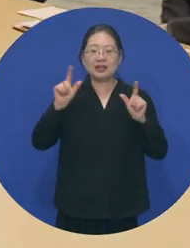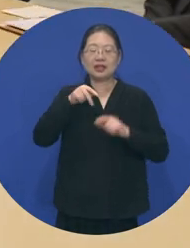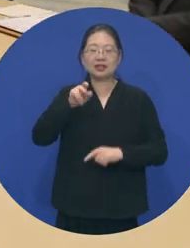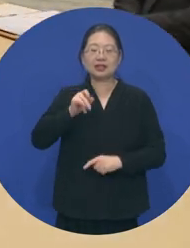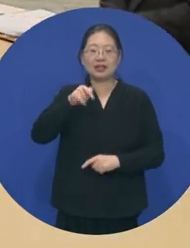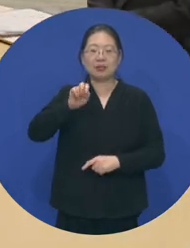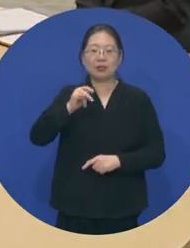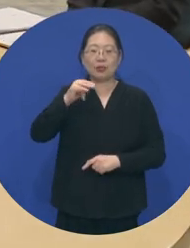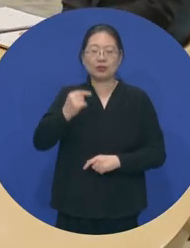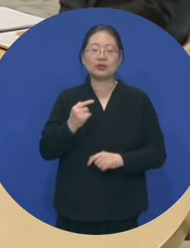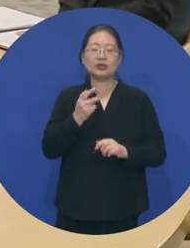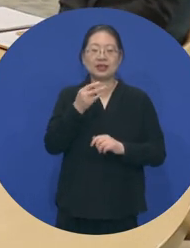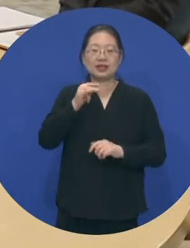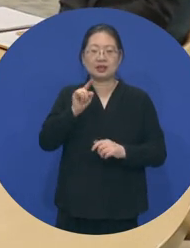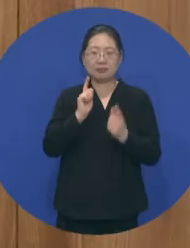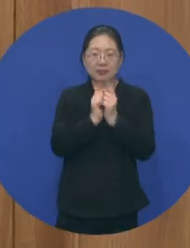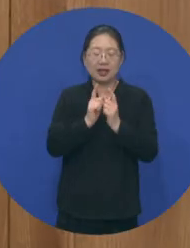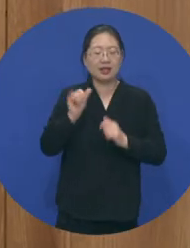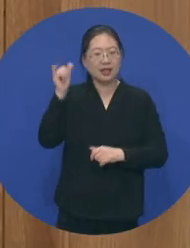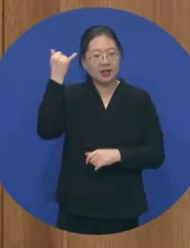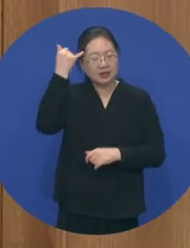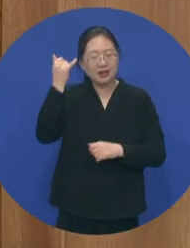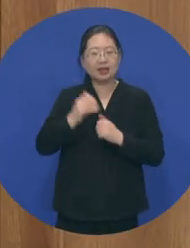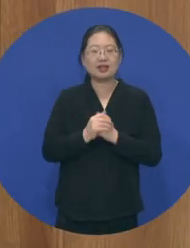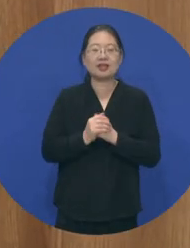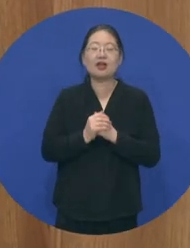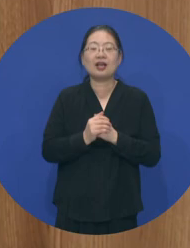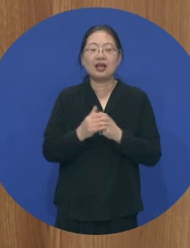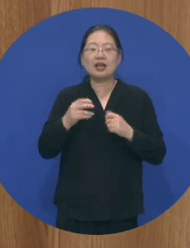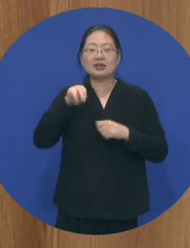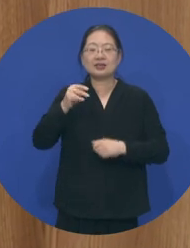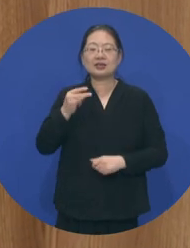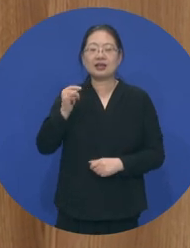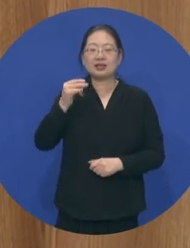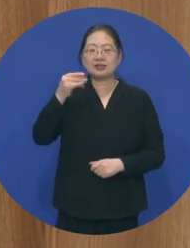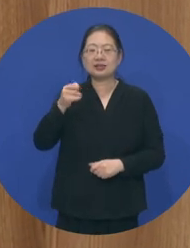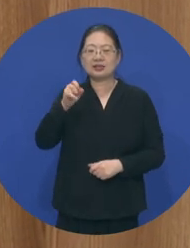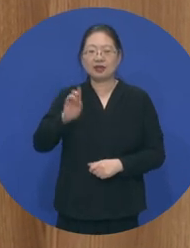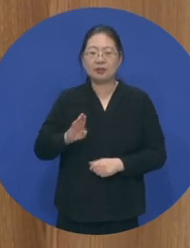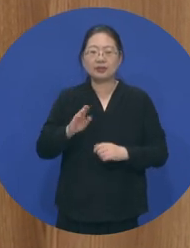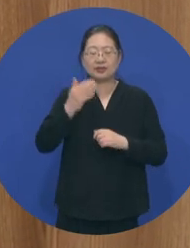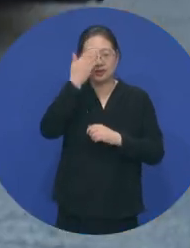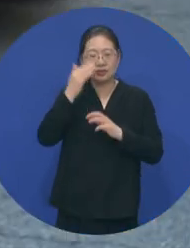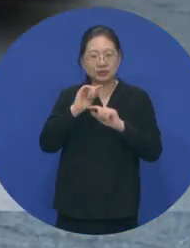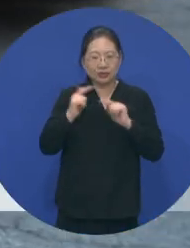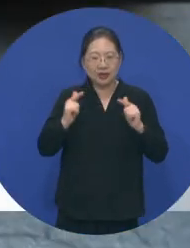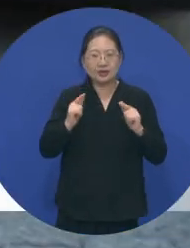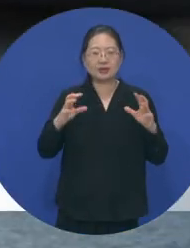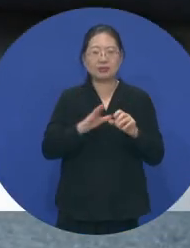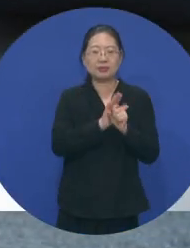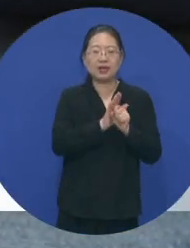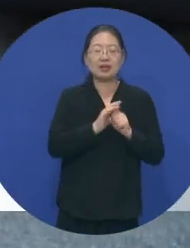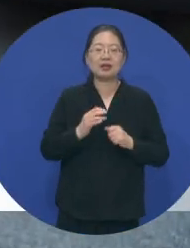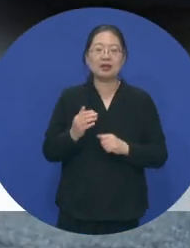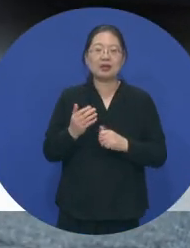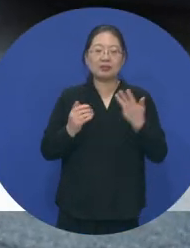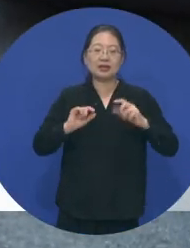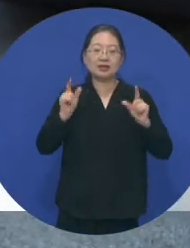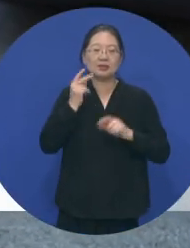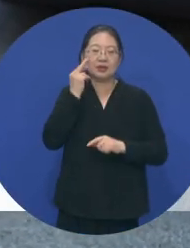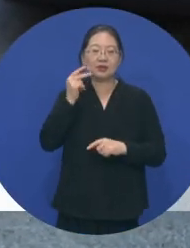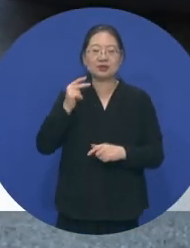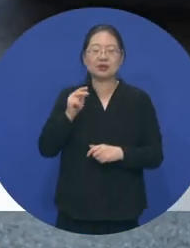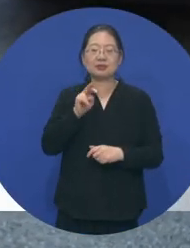대사를 만나 양 지역 간 인공지능 산업, 스타트업, 청년 등 협력 방안을 고심했습니다. 지난 8일엔 미국